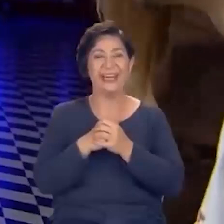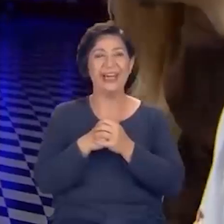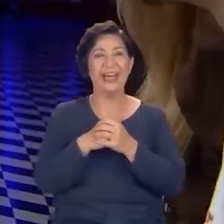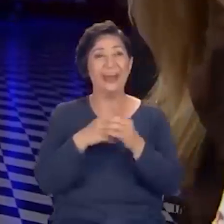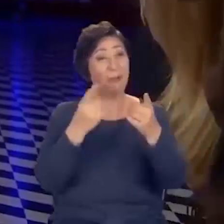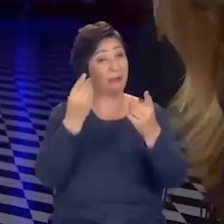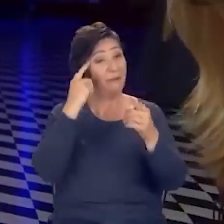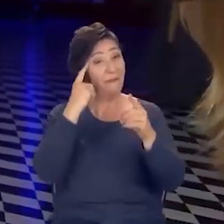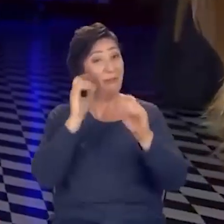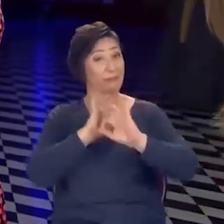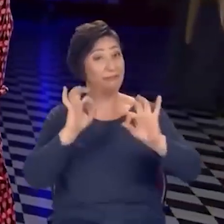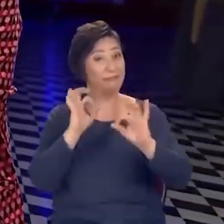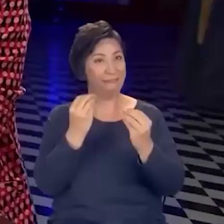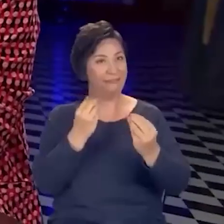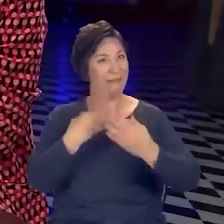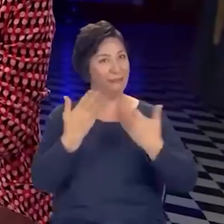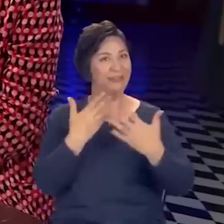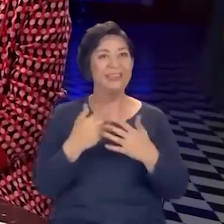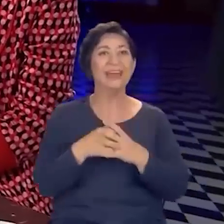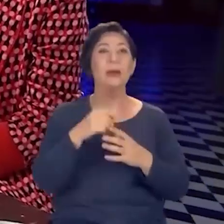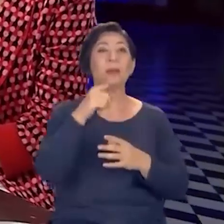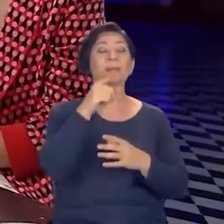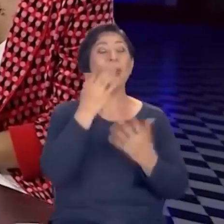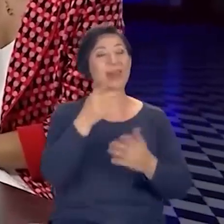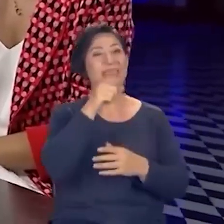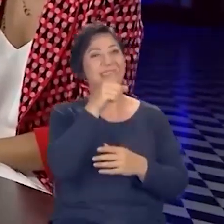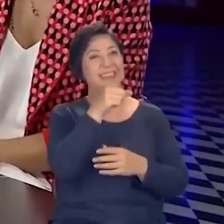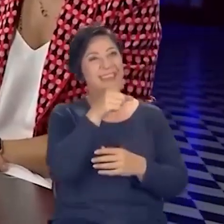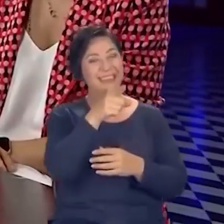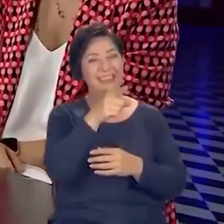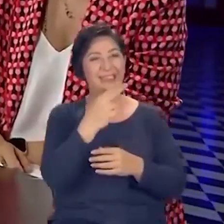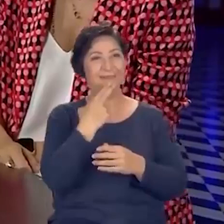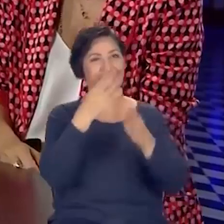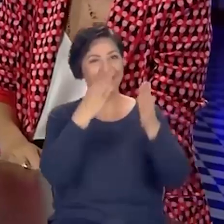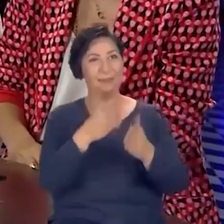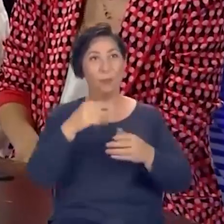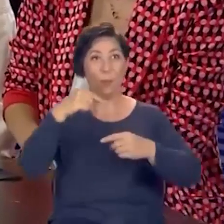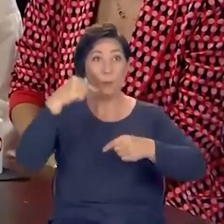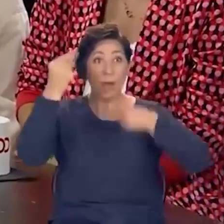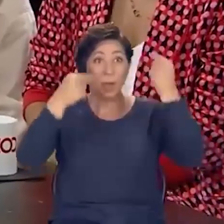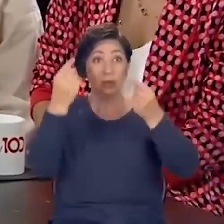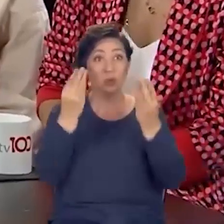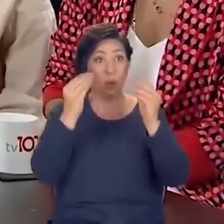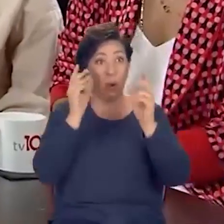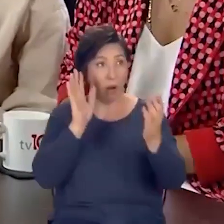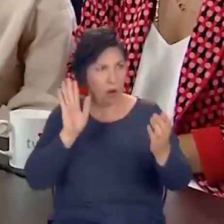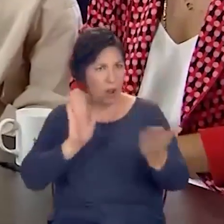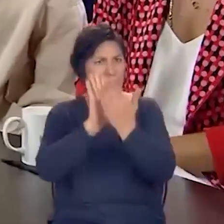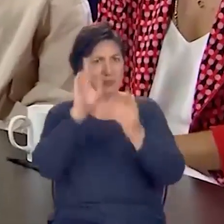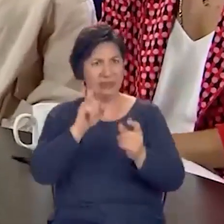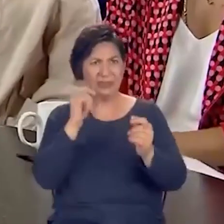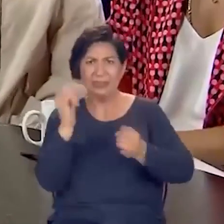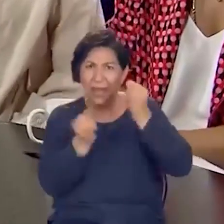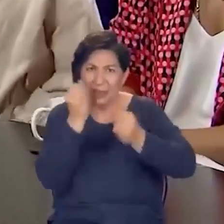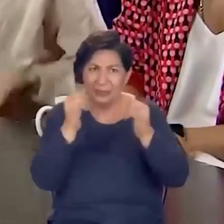kafa bir insan yani. Çok. Evet, yani bu siz de bu yani çok makyaja karşı mısınız ya da bununla dalga geçtiğiniz videolar